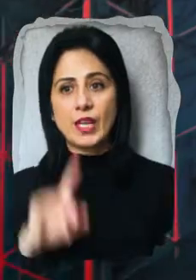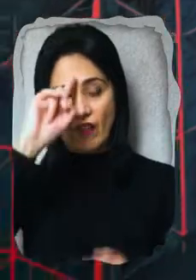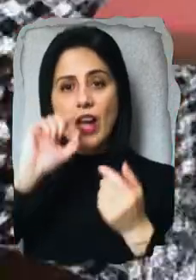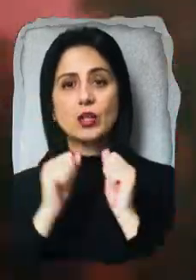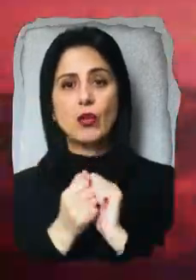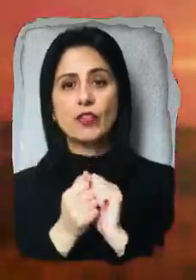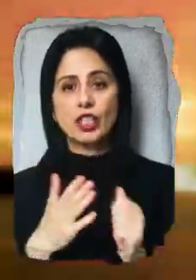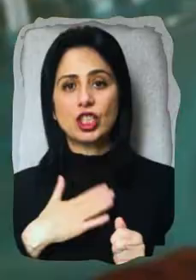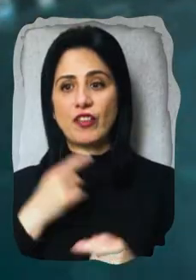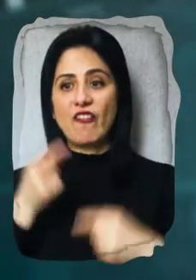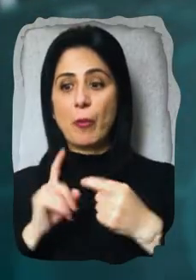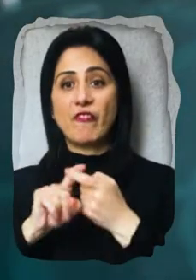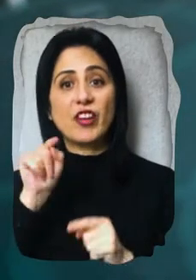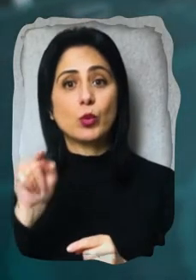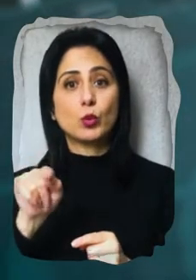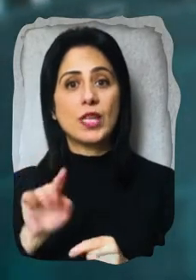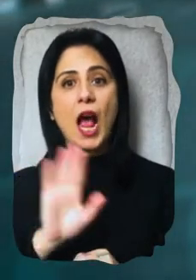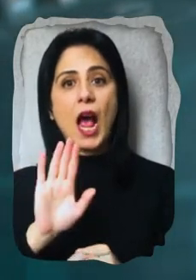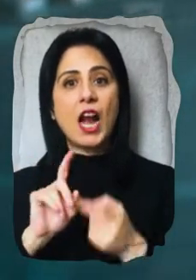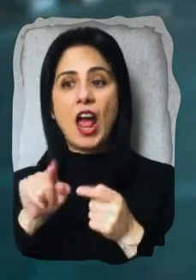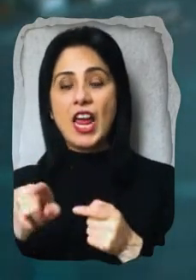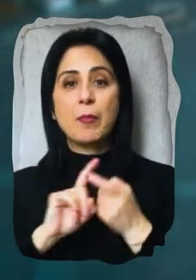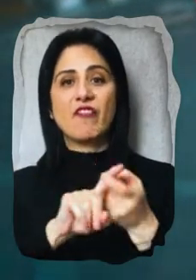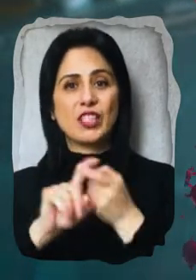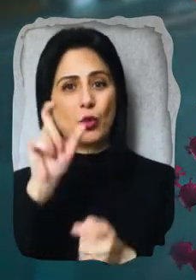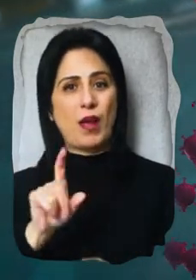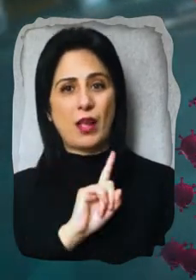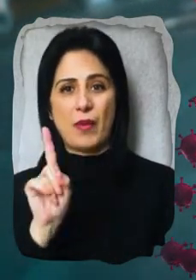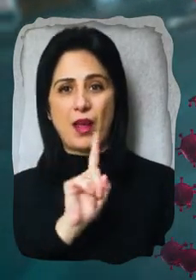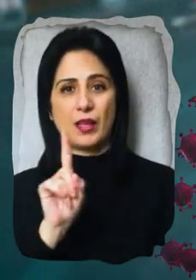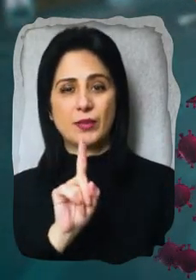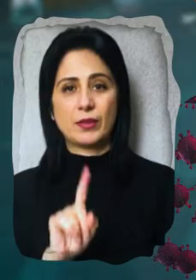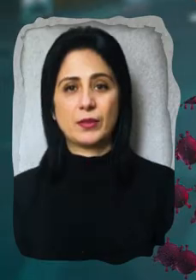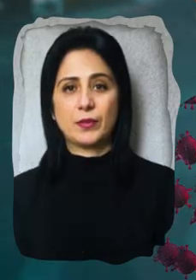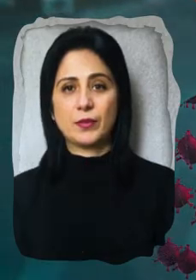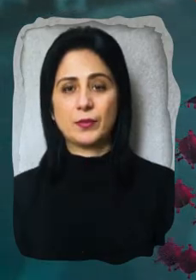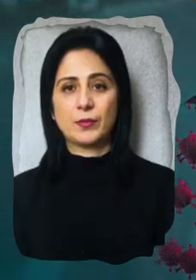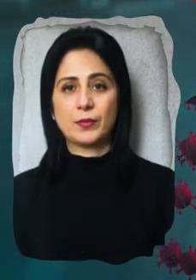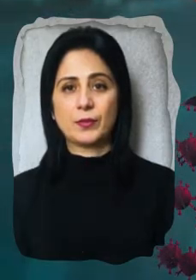Հիշեք, մենք պայքարում ենք վիրուսի, այլ ոչ թե վարակված մարդկանց դեմ։